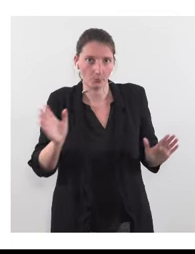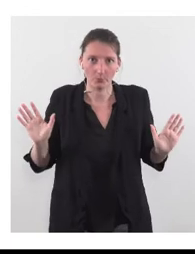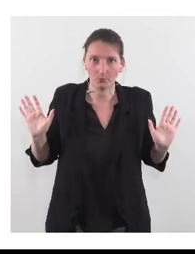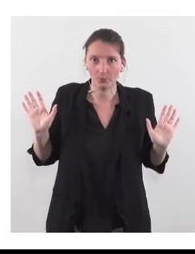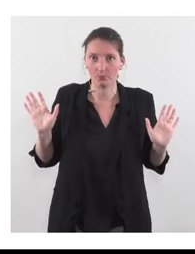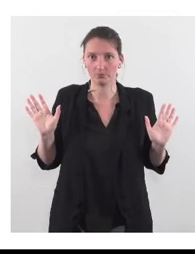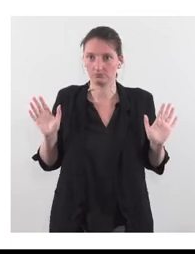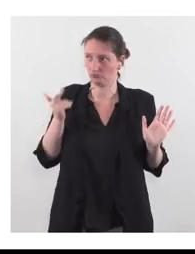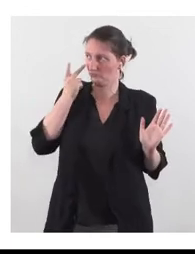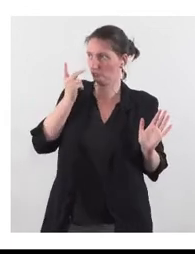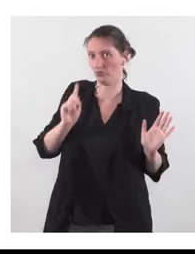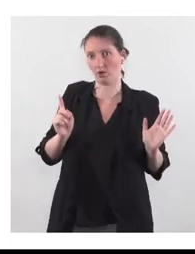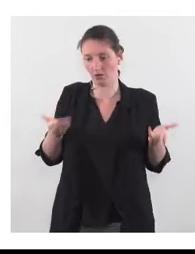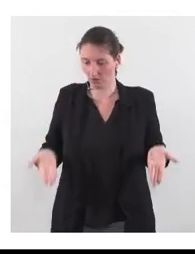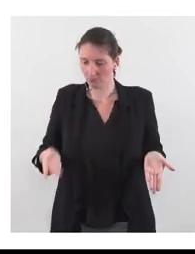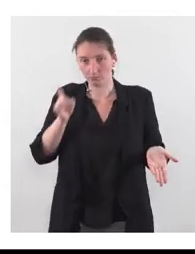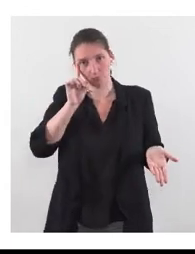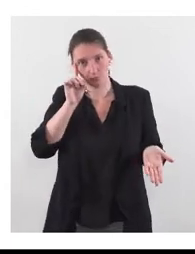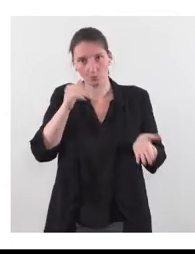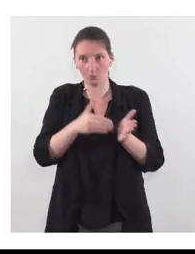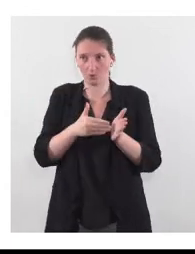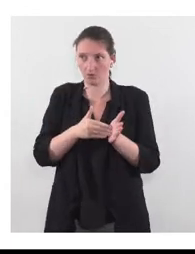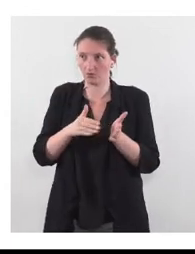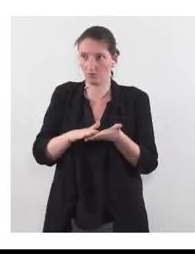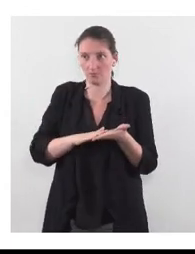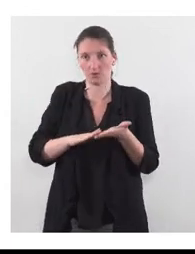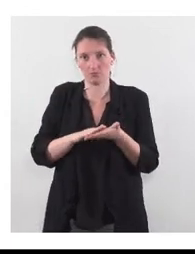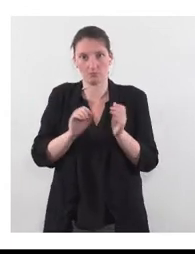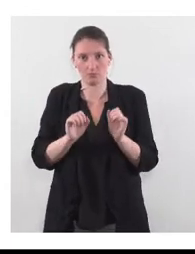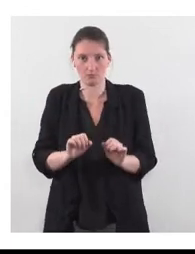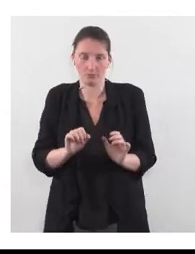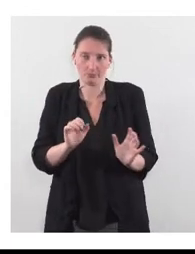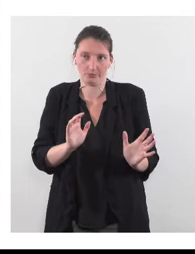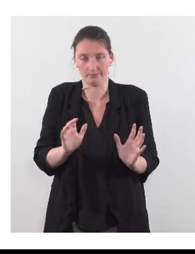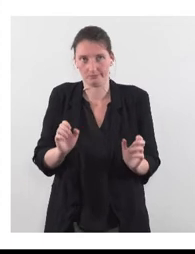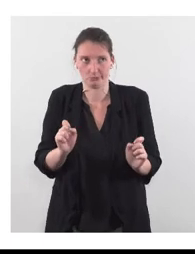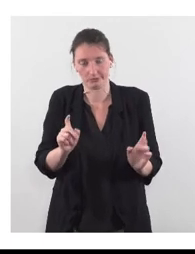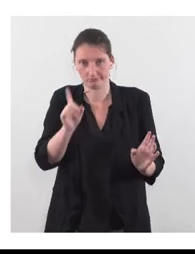À présent, nous voyons que nous pourrions effectivement admettre un acte de discrimination